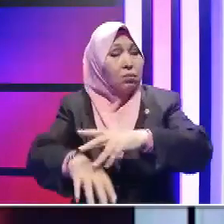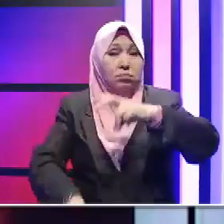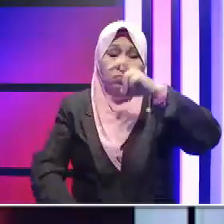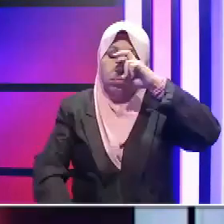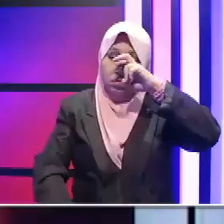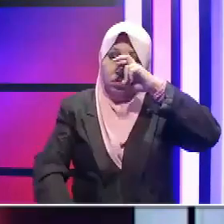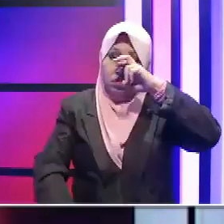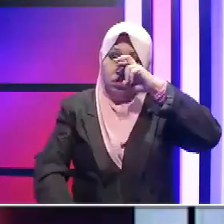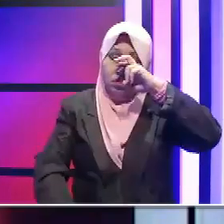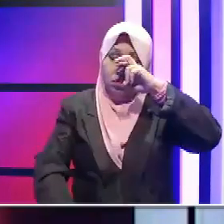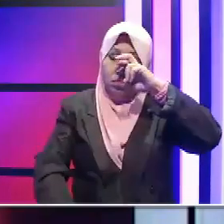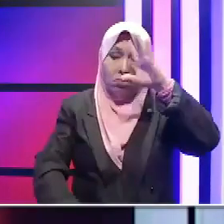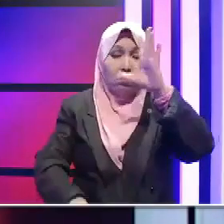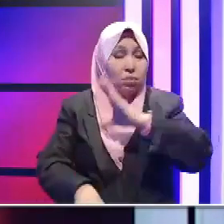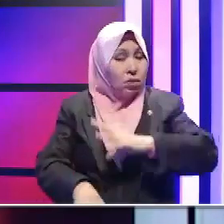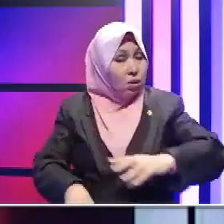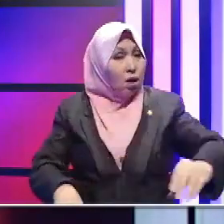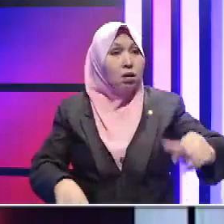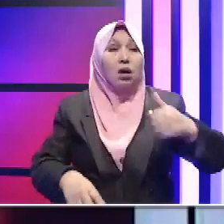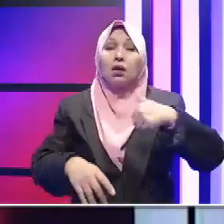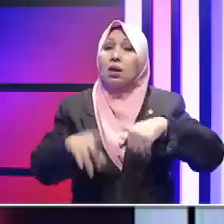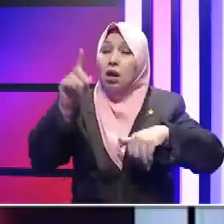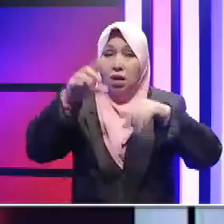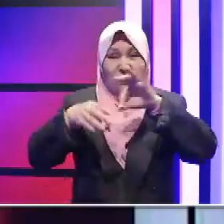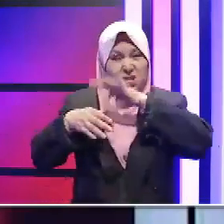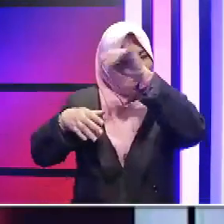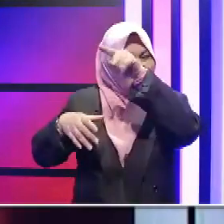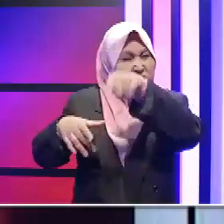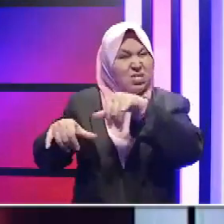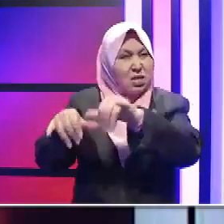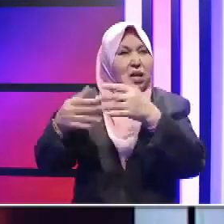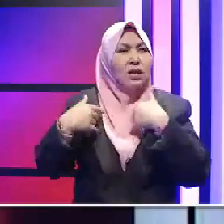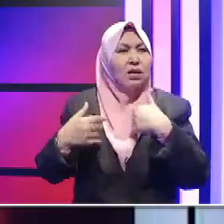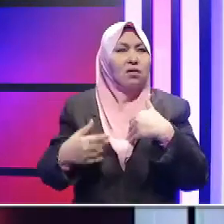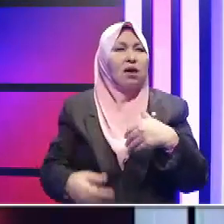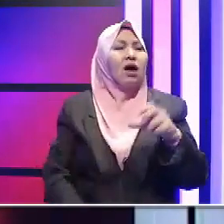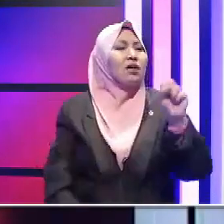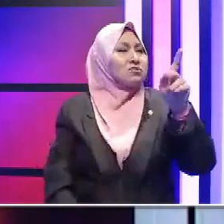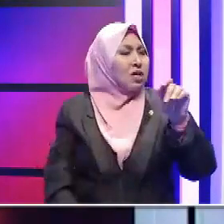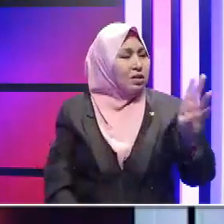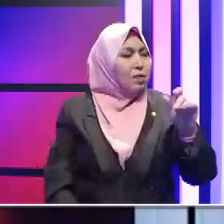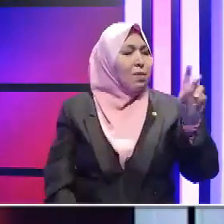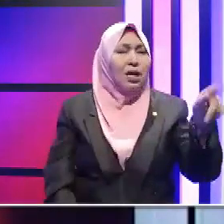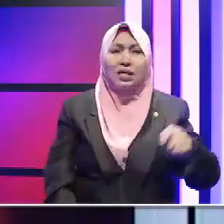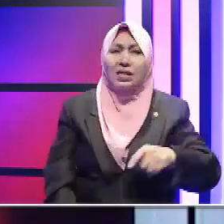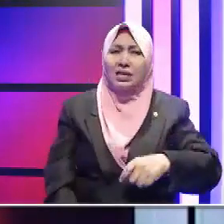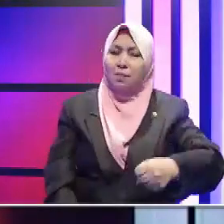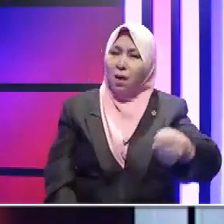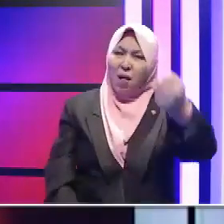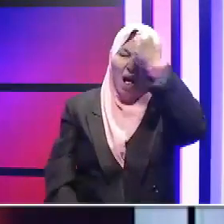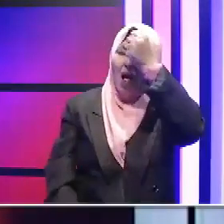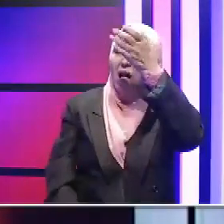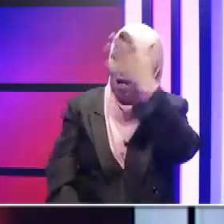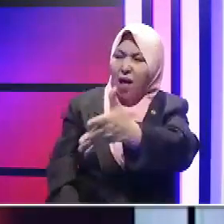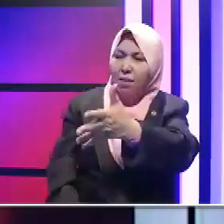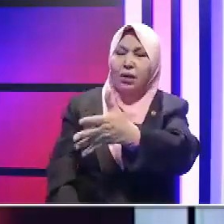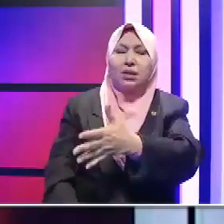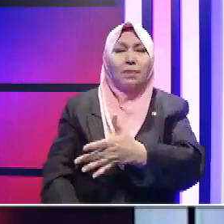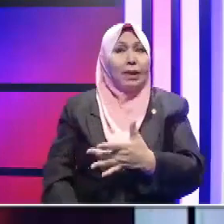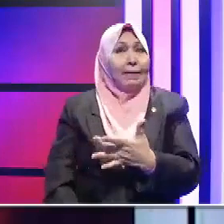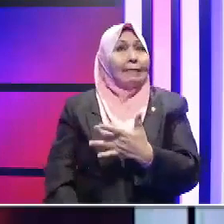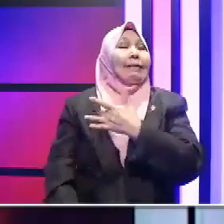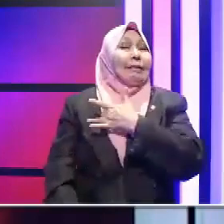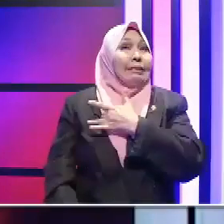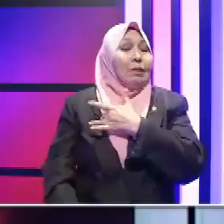indafiq Amrin jahiliyah waktu dalam jiwa engkau animasi HD Sakit Bhakti jahiliyah Allah kita dengan seketika Oke mungkin kekasih juga